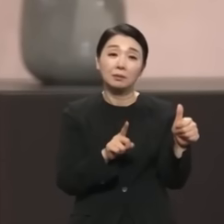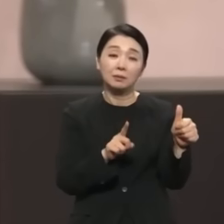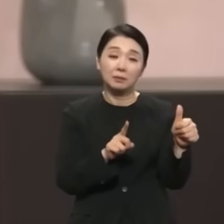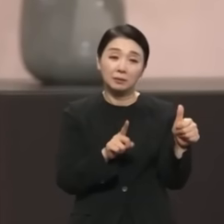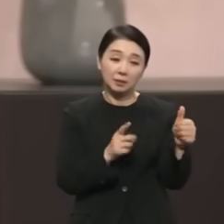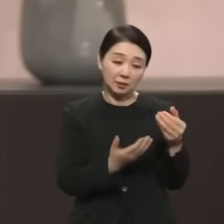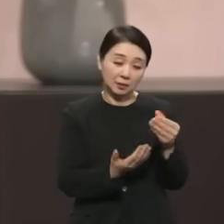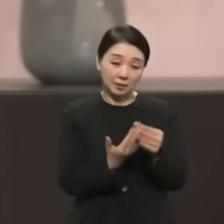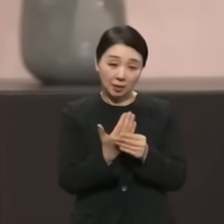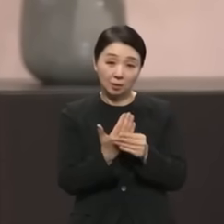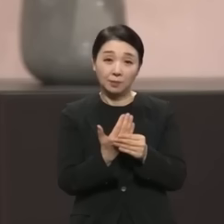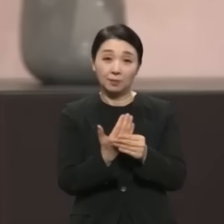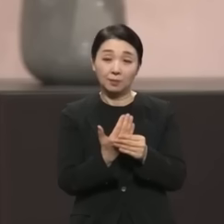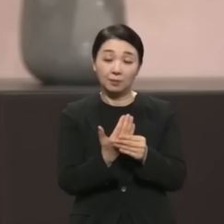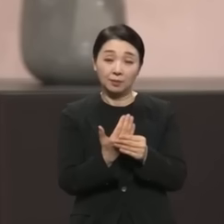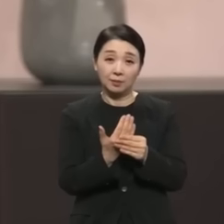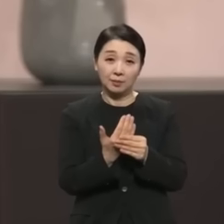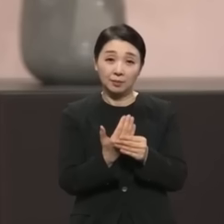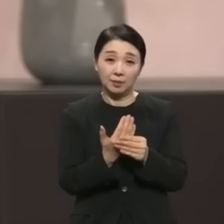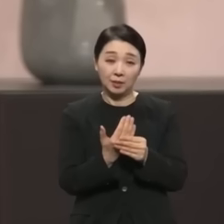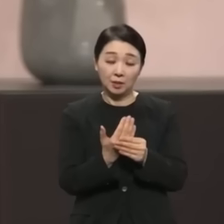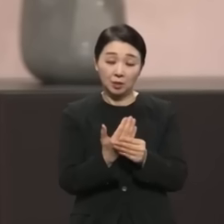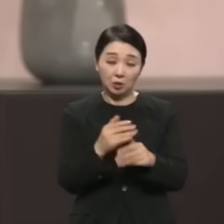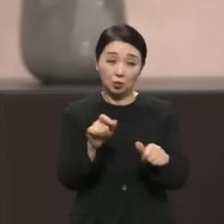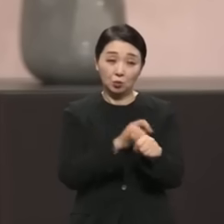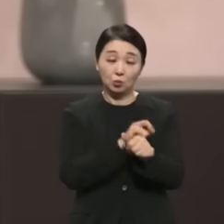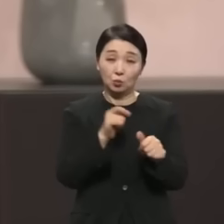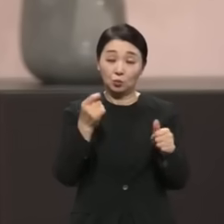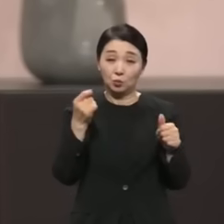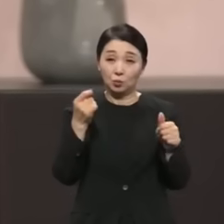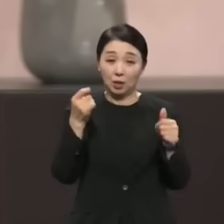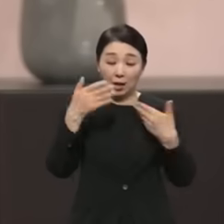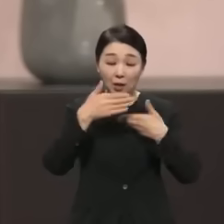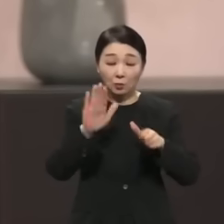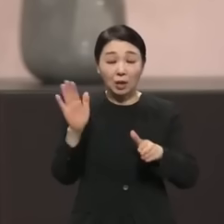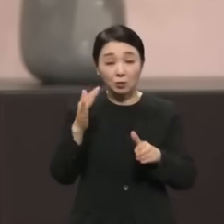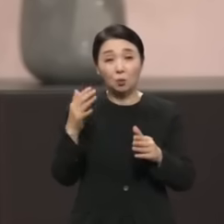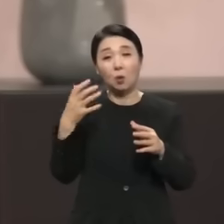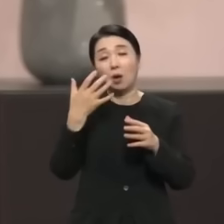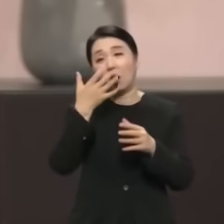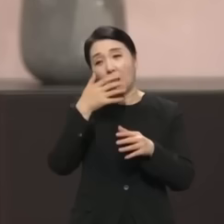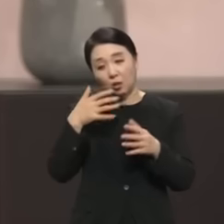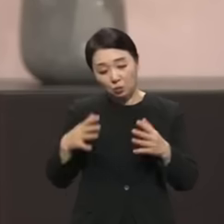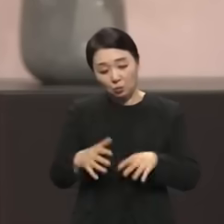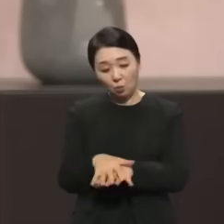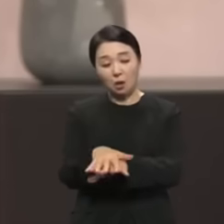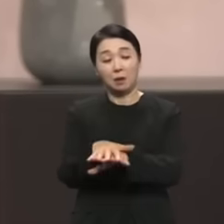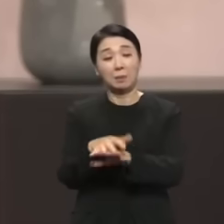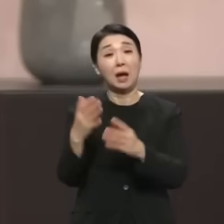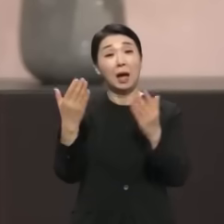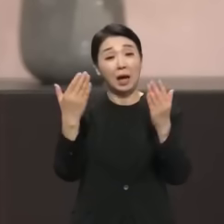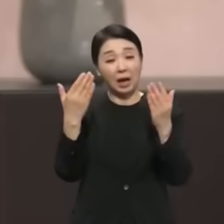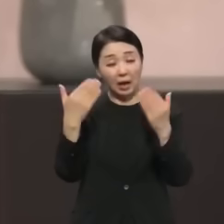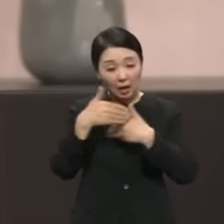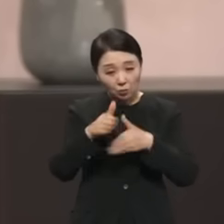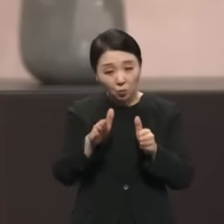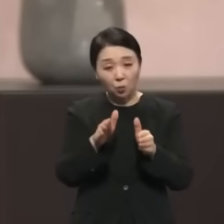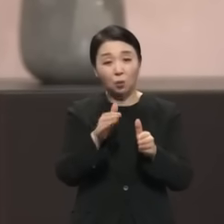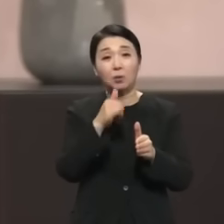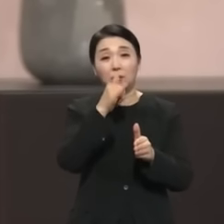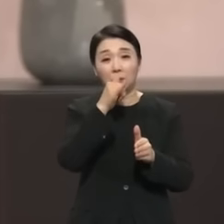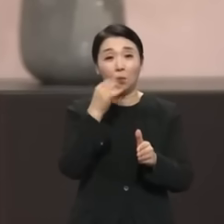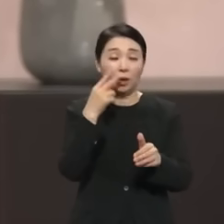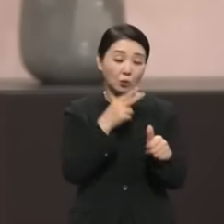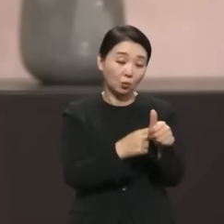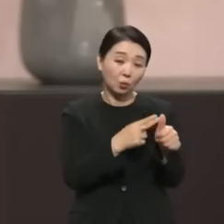사건이 일은 특수학급이 아니라 통합학 급에서 있었던 일이었습니다 당시에 통화 학교 학급에